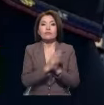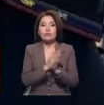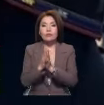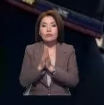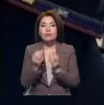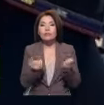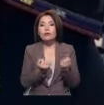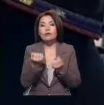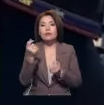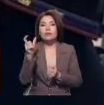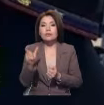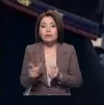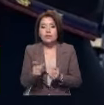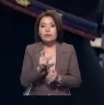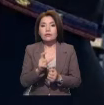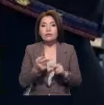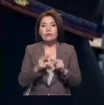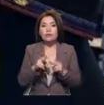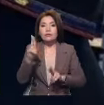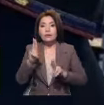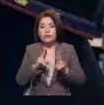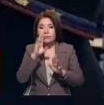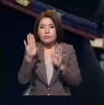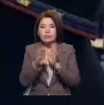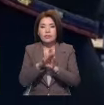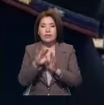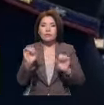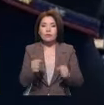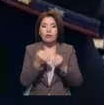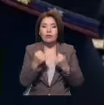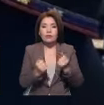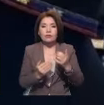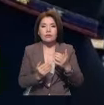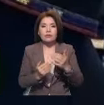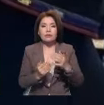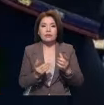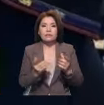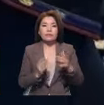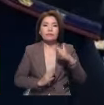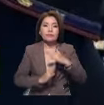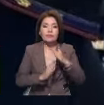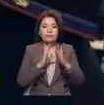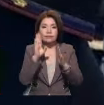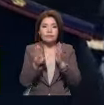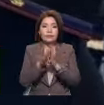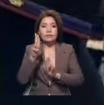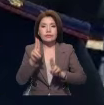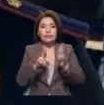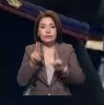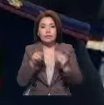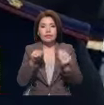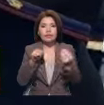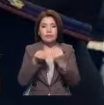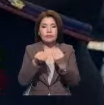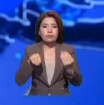сіздерді жол ережесін қатаң сақтауға, жылдамдықтан тыс асырмауға, жолдың қарама-қарсы бағытына шықпауды